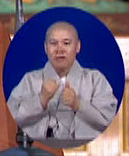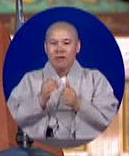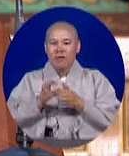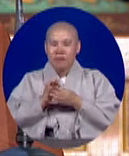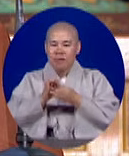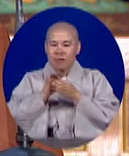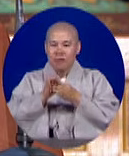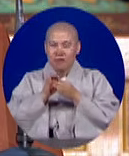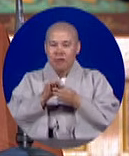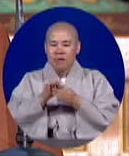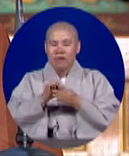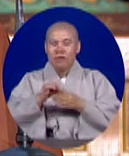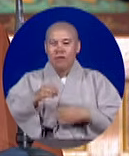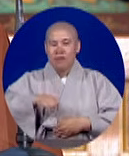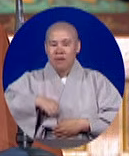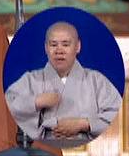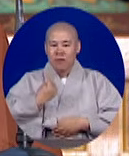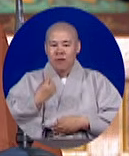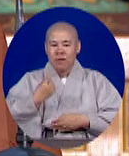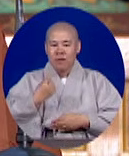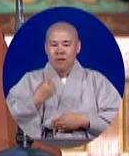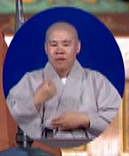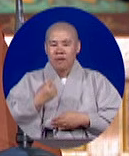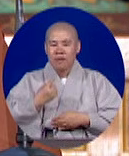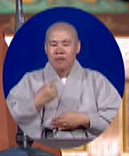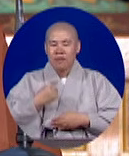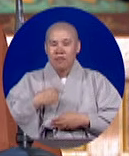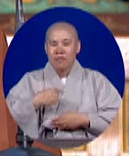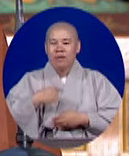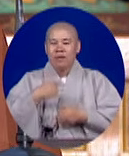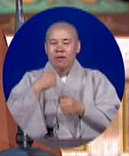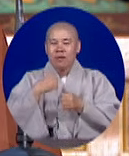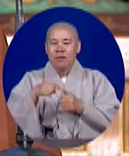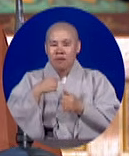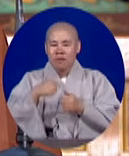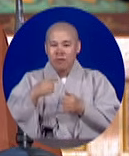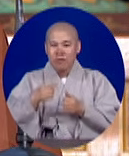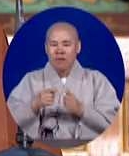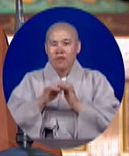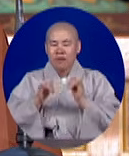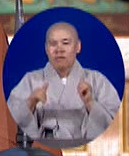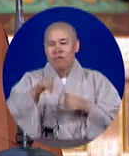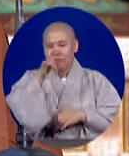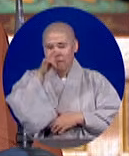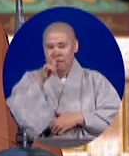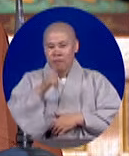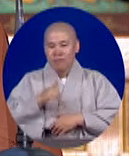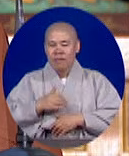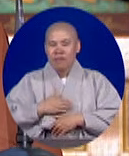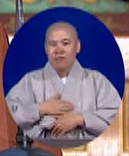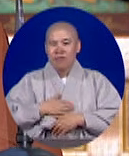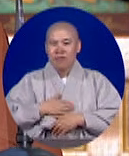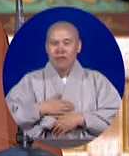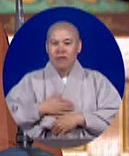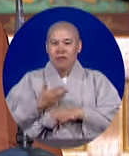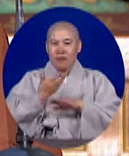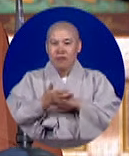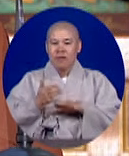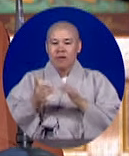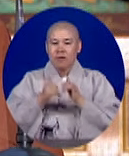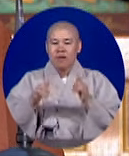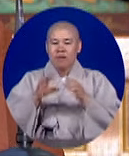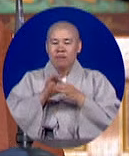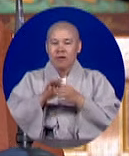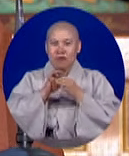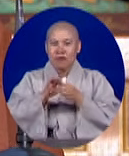걸로 자기를 인식하는 사람이 있어요. 이것은 순전히 다른 사람에